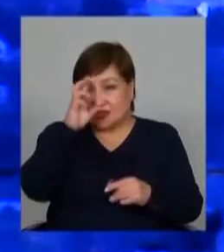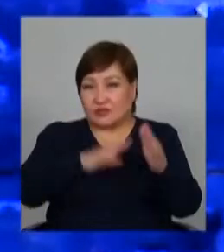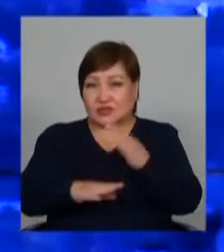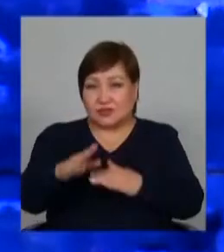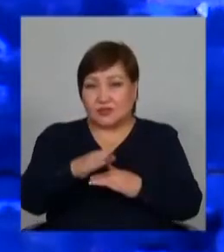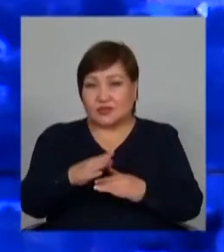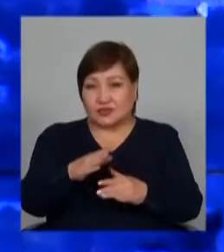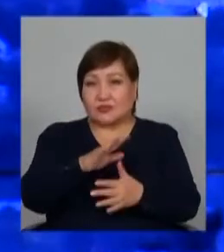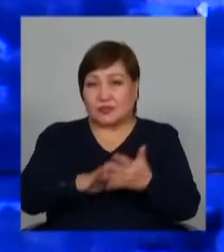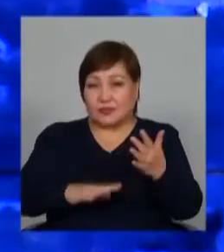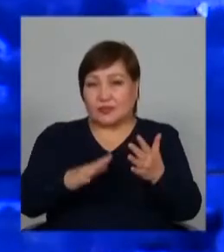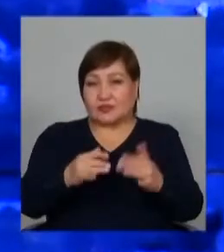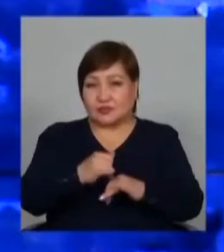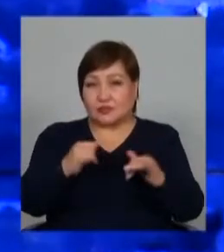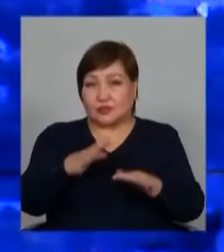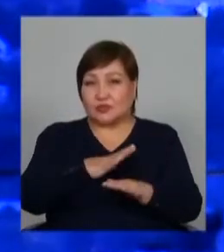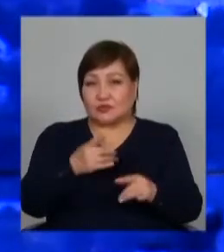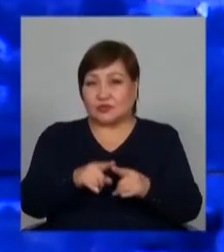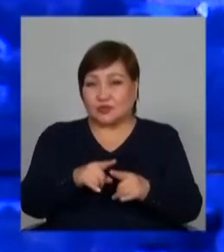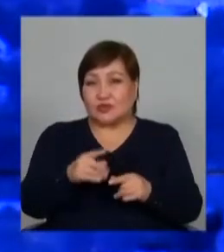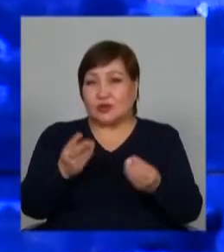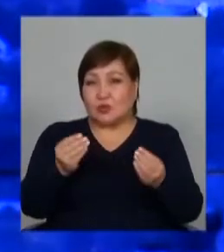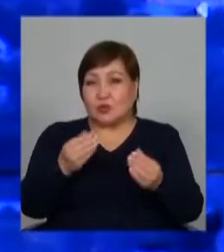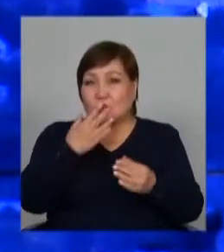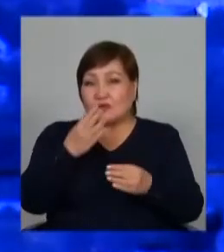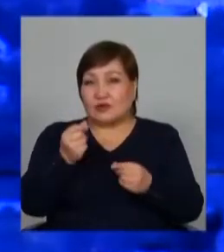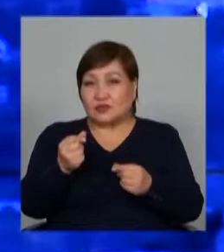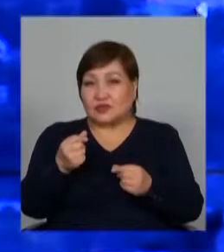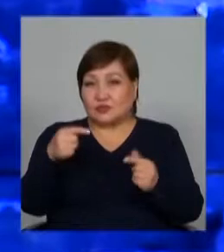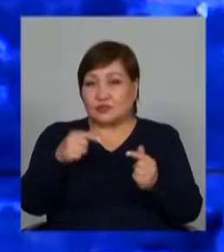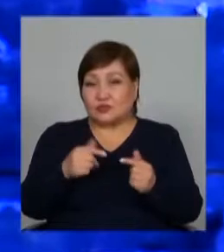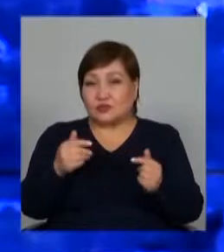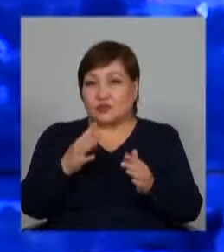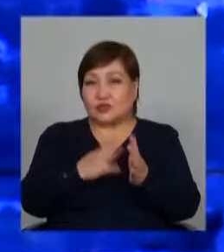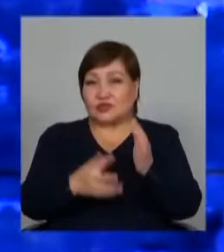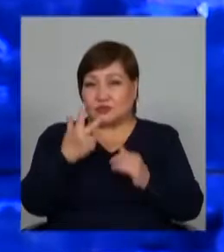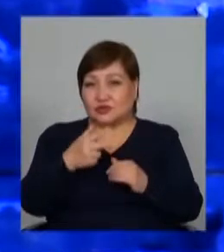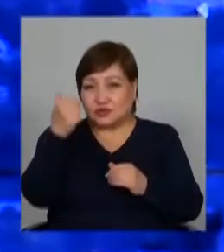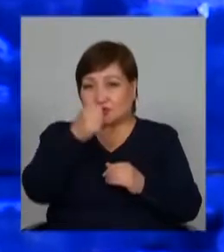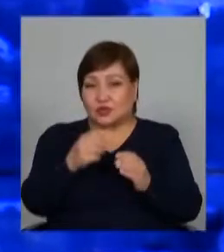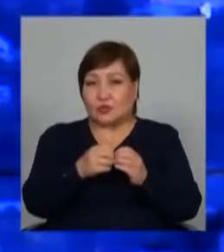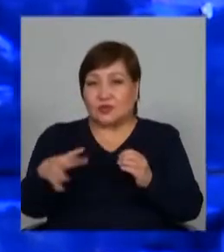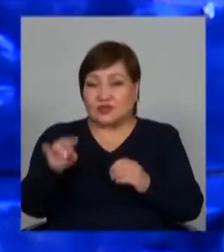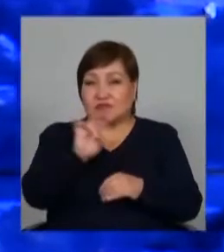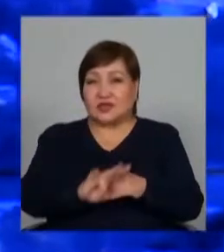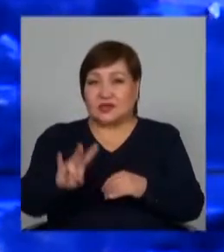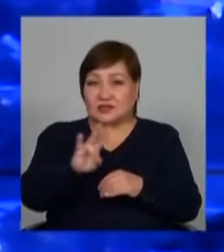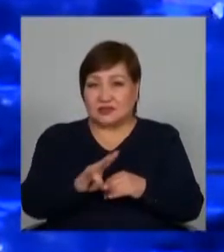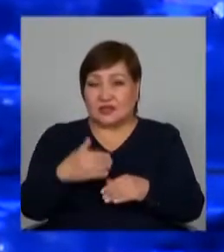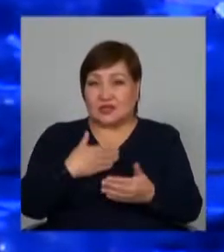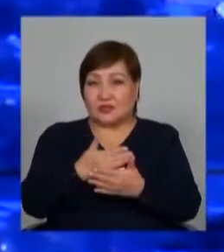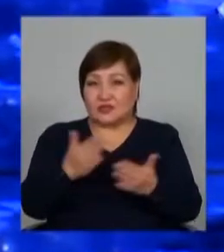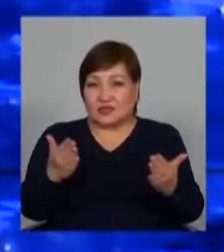Бүгін ұлттық валюта күні. Осыдан 28 жыл бұрын, нақтырақ айтсақ, 1993 жылы 15-ші қарашада төл валютамыз